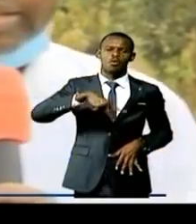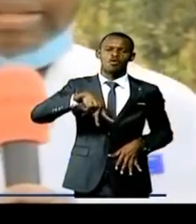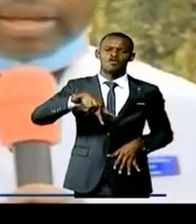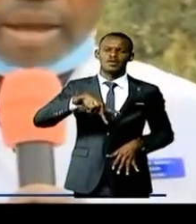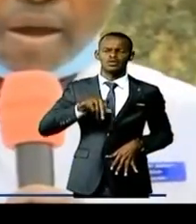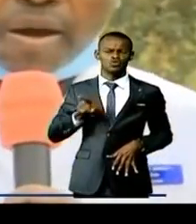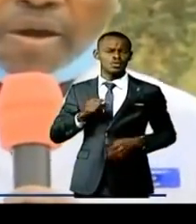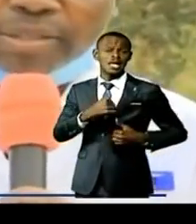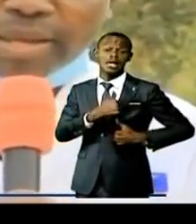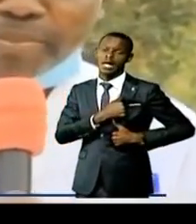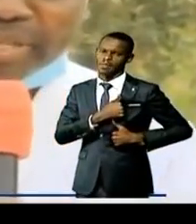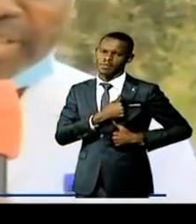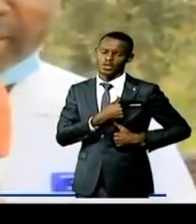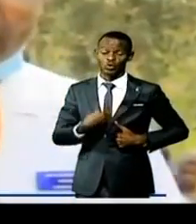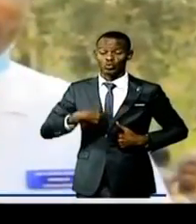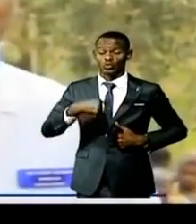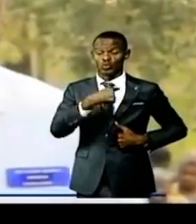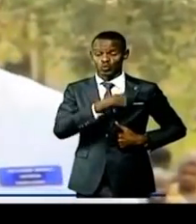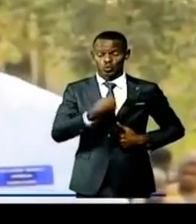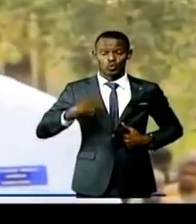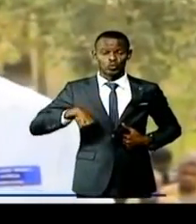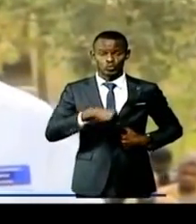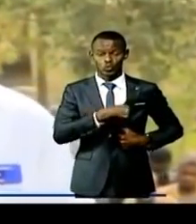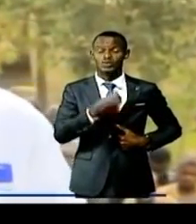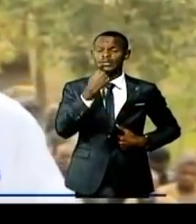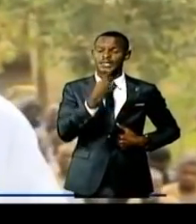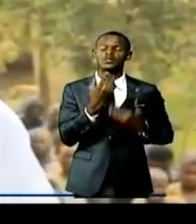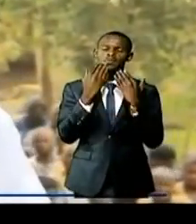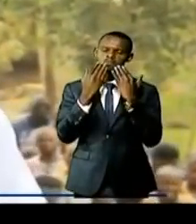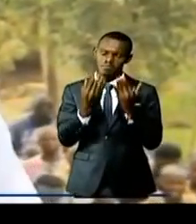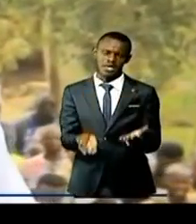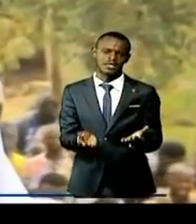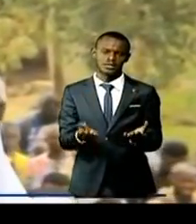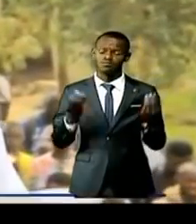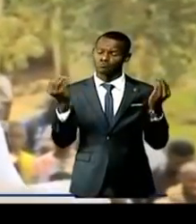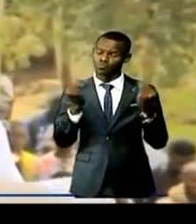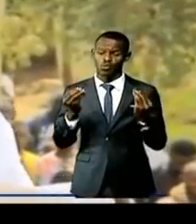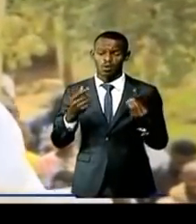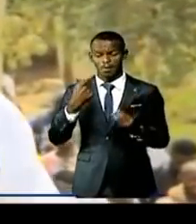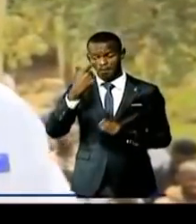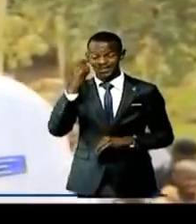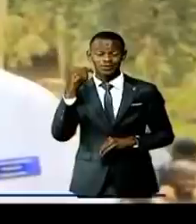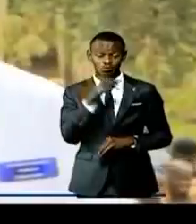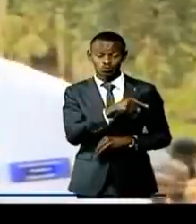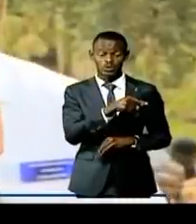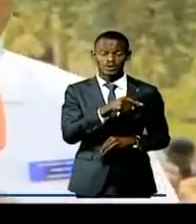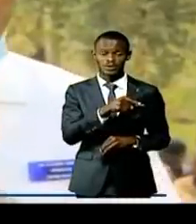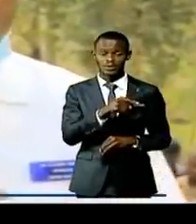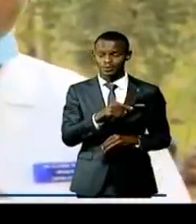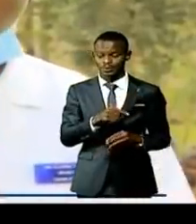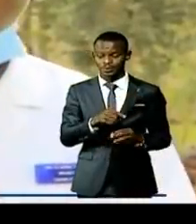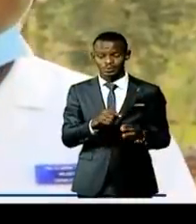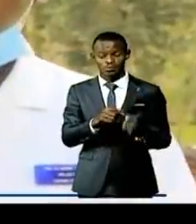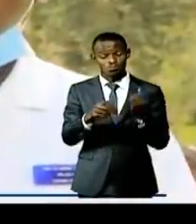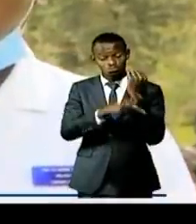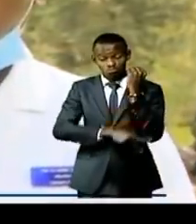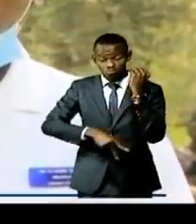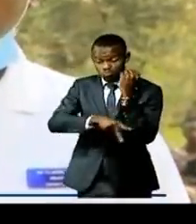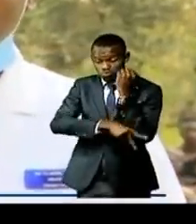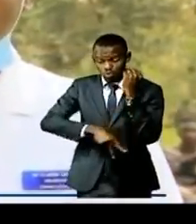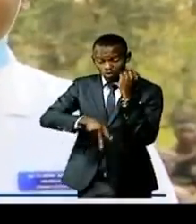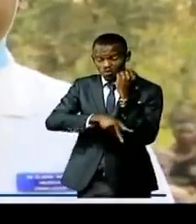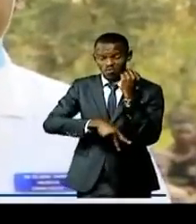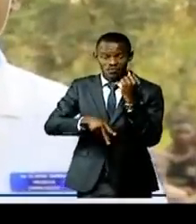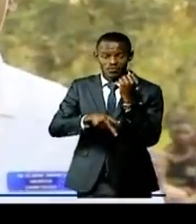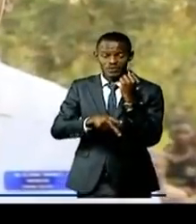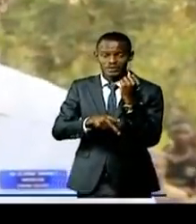qui, en dépit de ses urgences, est contrainte dans la province, a accepté